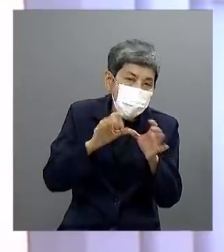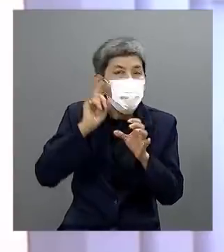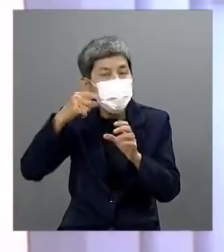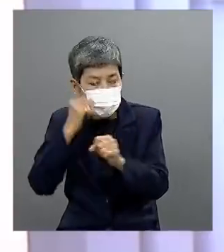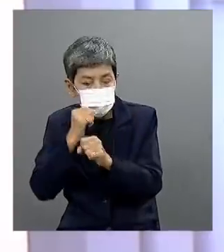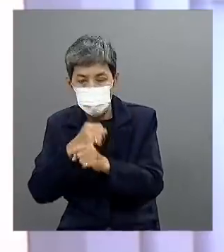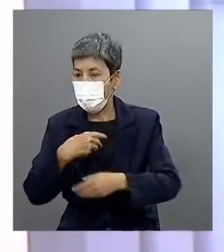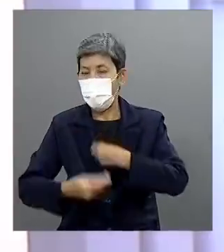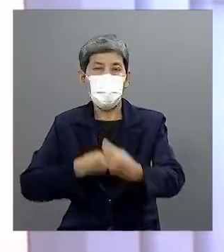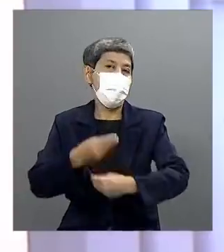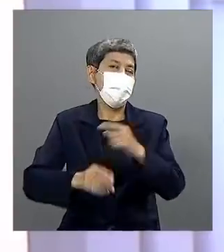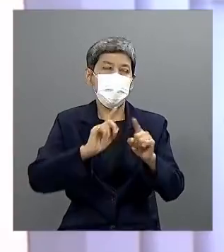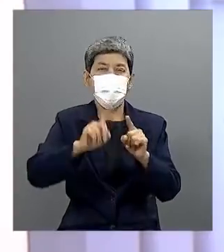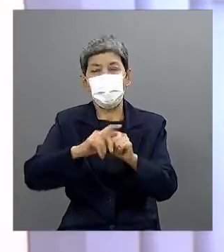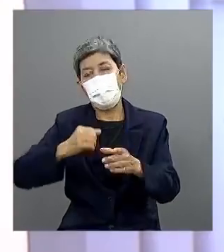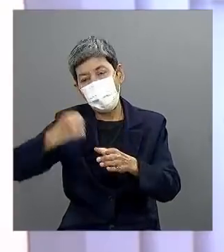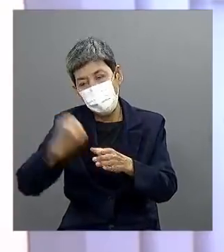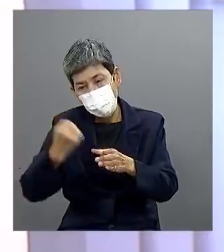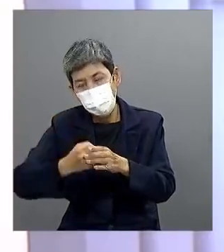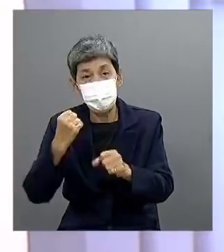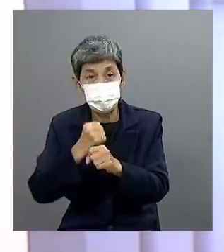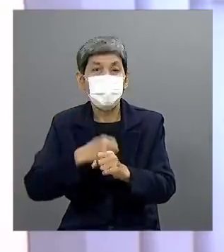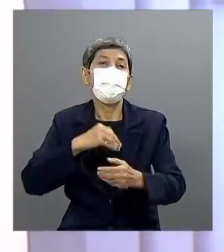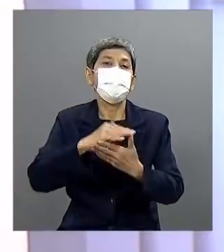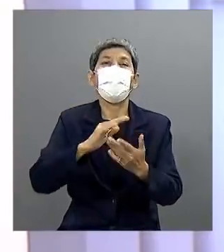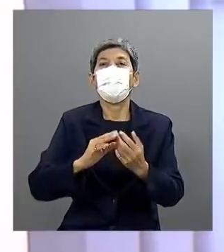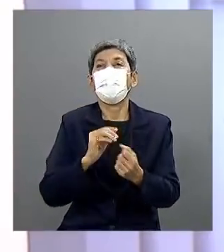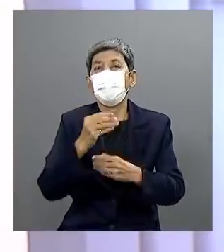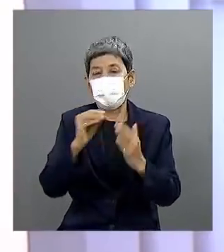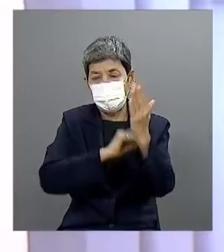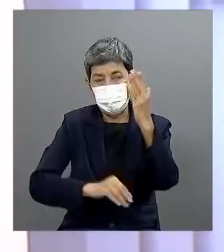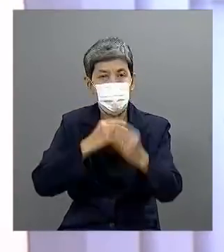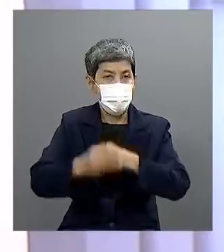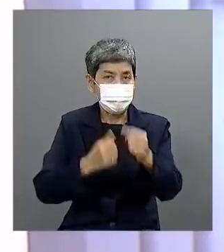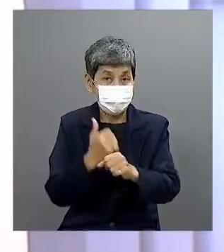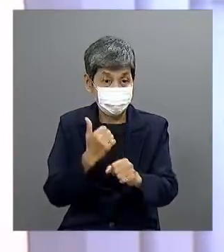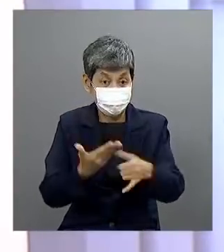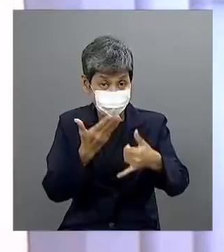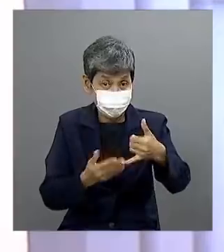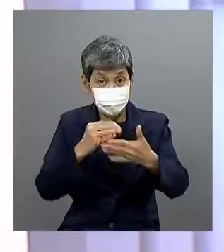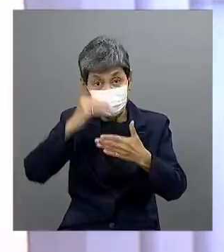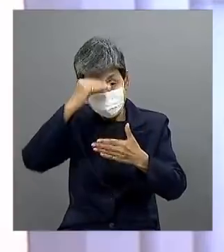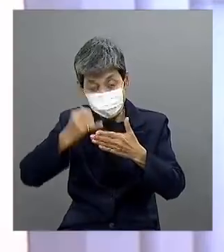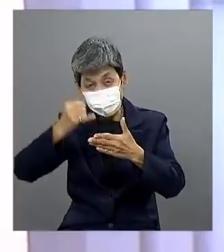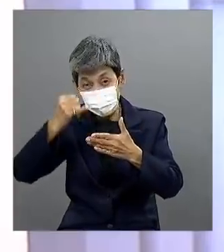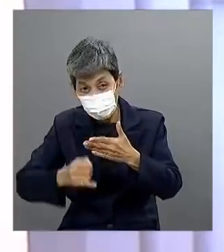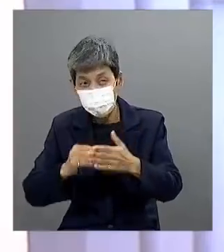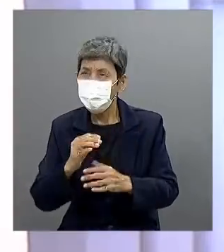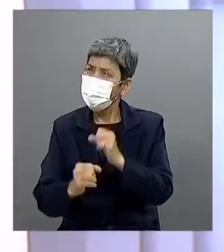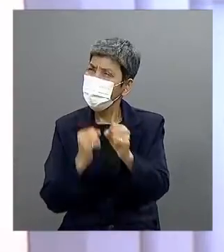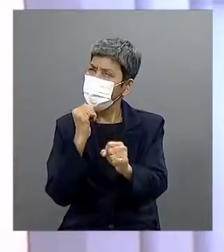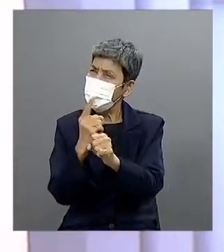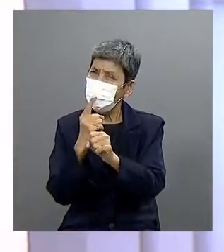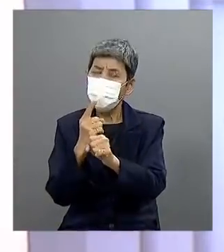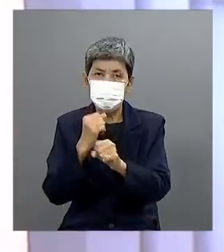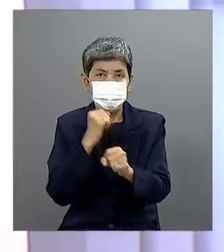ฑ์ต่างๆทำน้ำพริกมันปูนาส่งไปทั่วประเทศปัจจุบันเนี่ยน้องอ่ะเพิ่งเรียนจบมาแค่ปีเดียวสร้างบ้าน